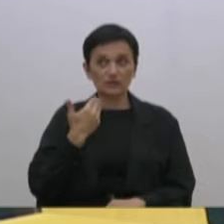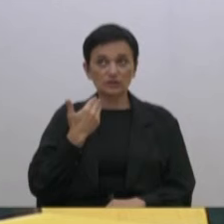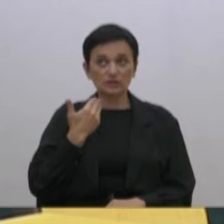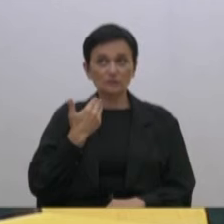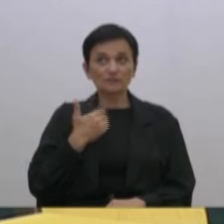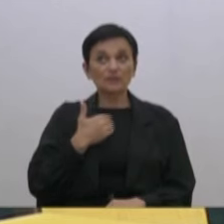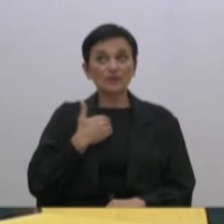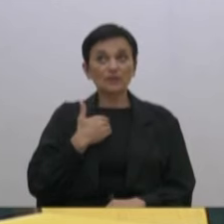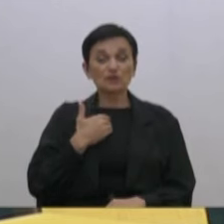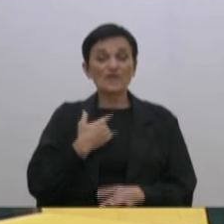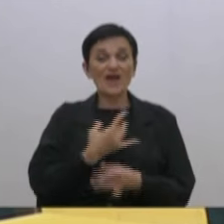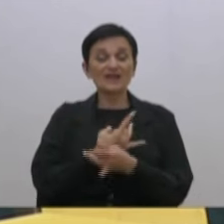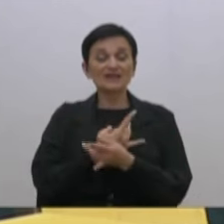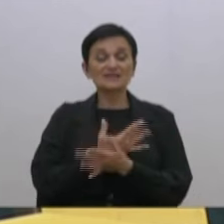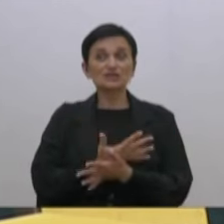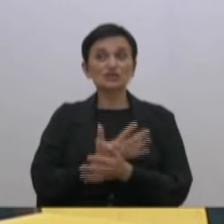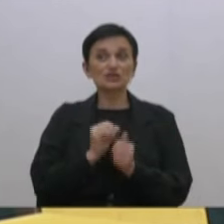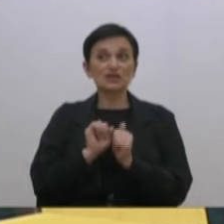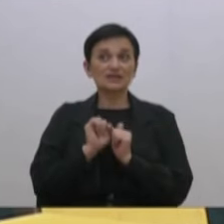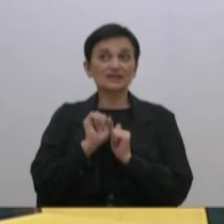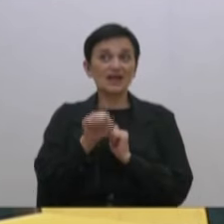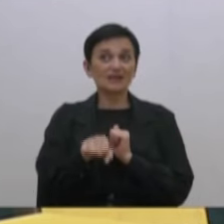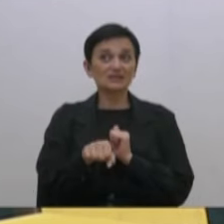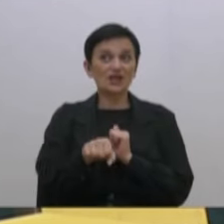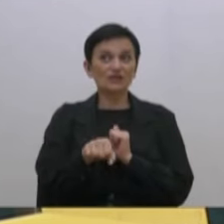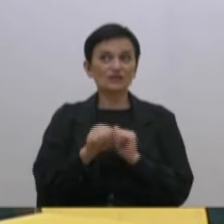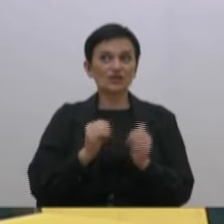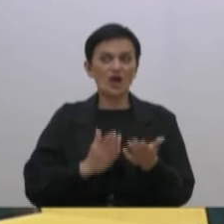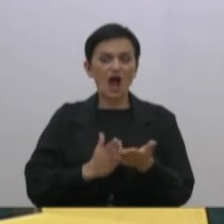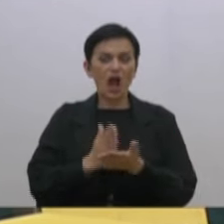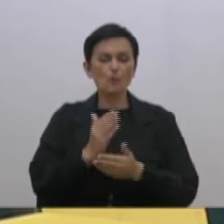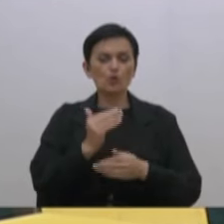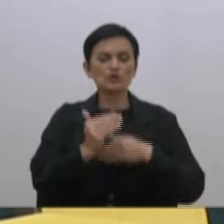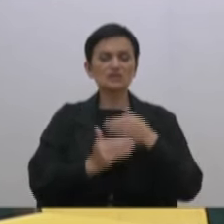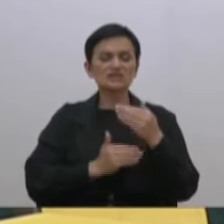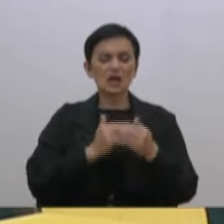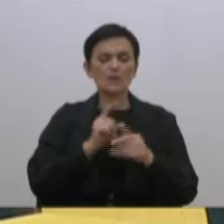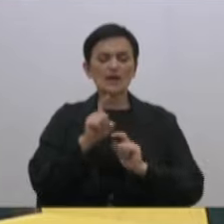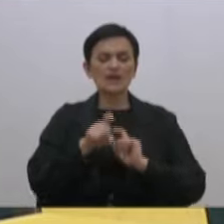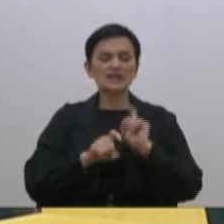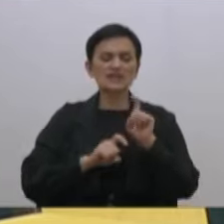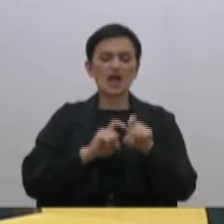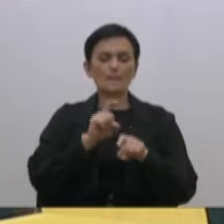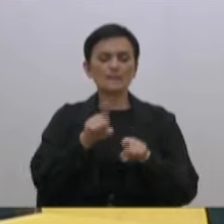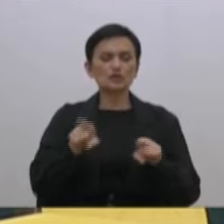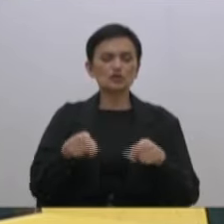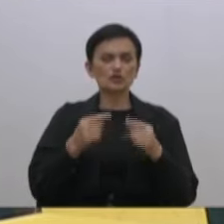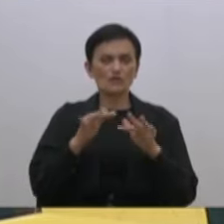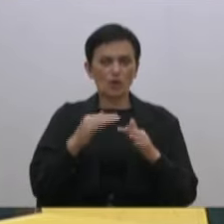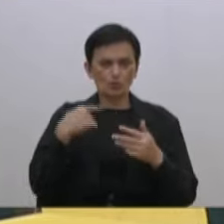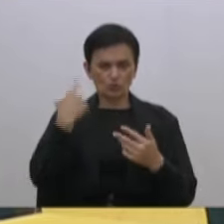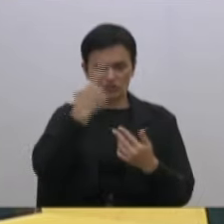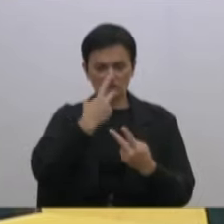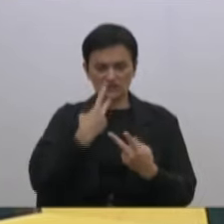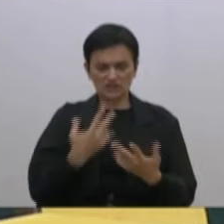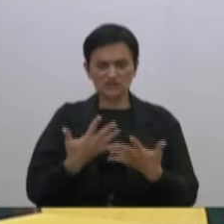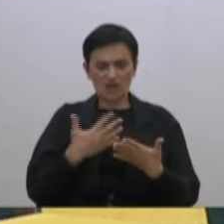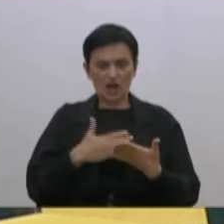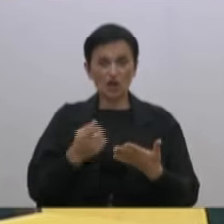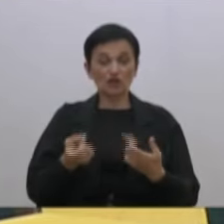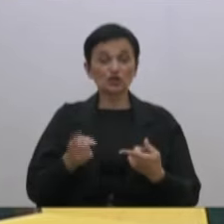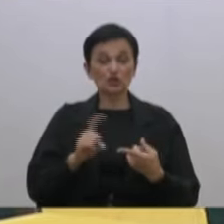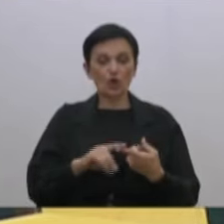რომ ჩვენ სიღარიბის დაძლევის ამოცანას წარმატებით ნაბიჯ-ნაბიჯ ვახორციელებთ, ეს სახეზეა და ამასთან